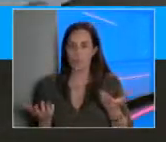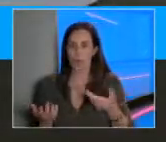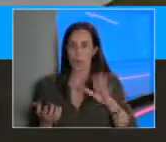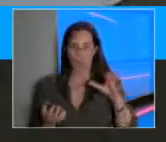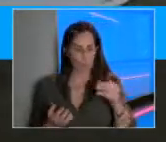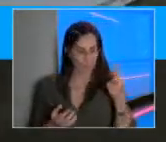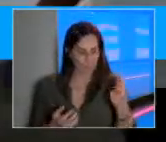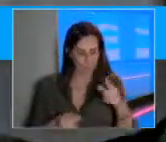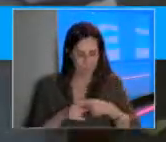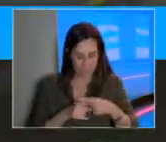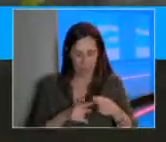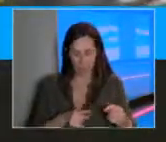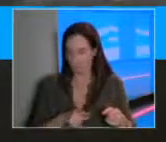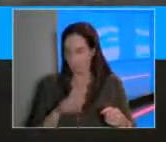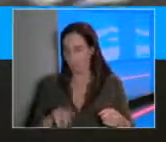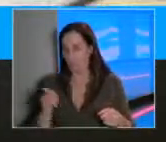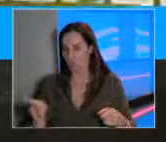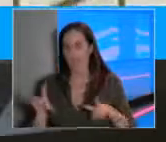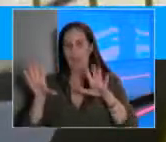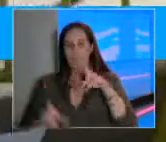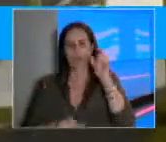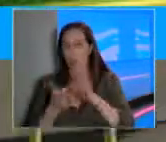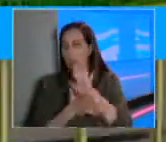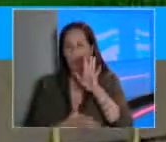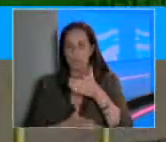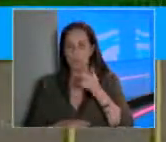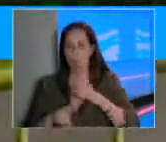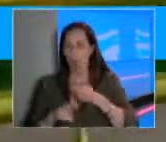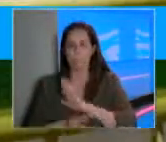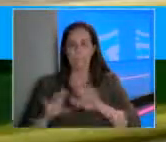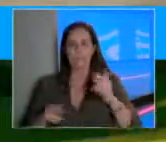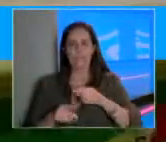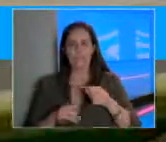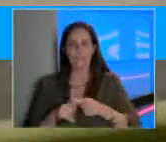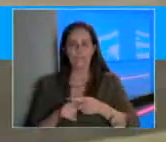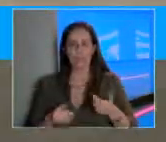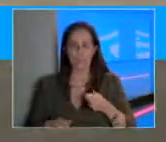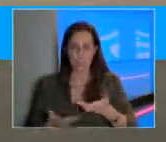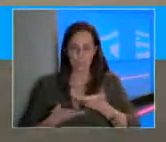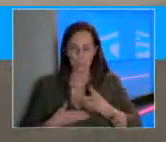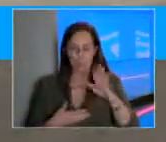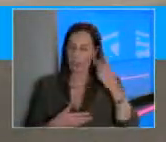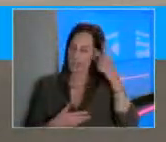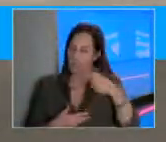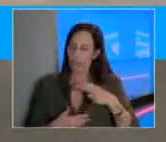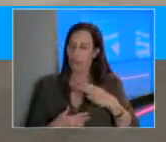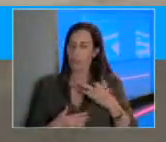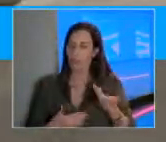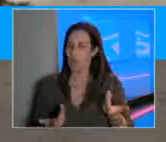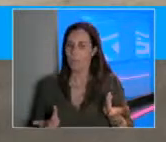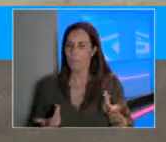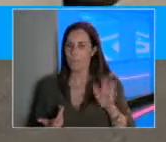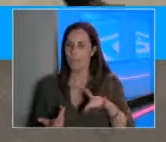כל נדבק סימפטומטי מאובחן, יש 10 או 15 לא מאובחנים. זה נותן לנו גם הערכה יותר טובה